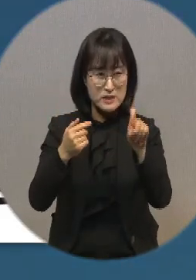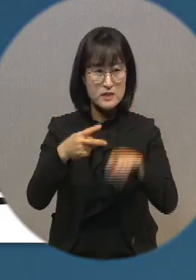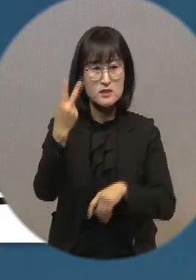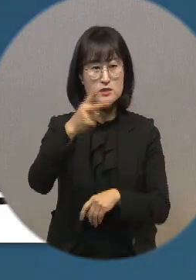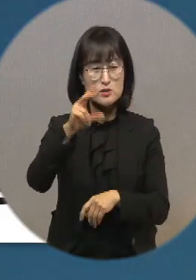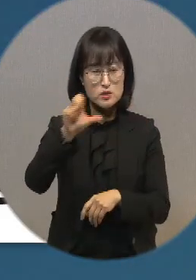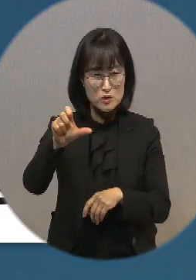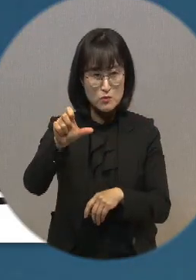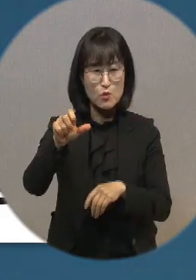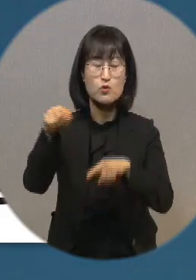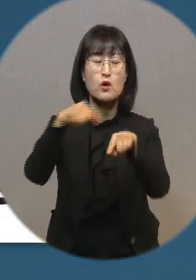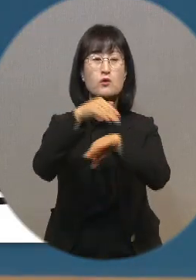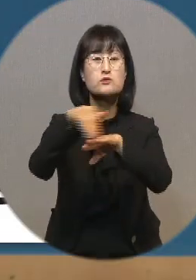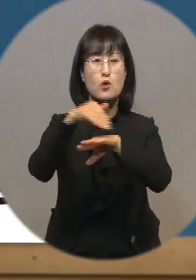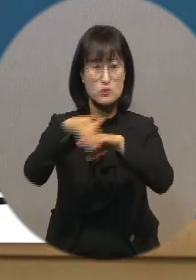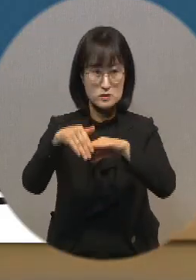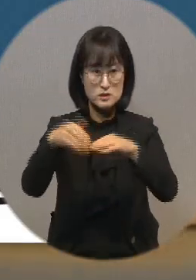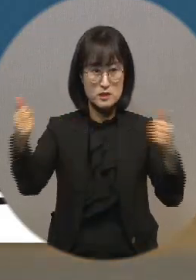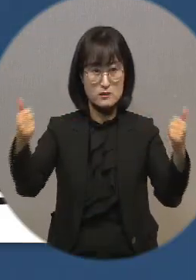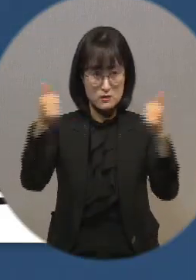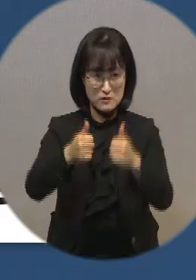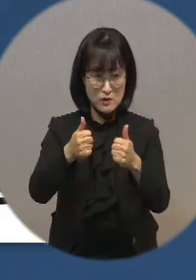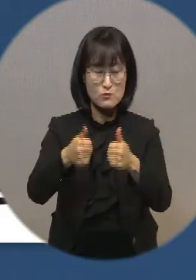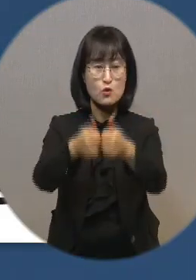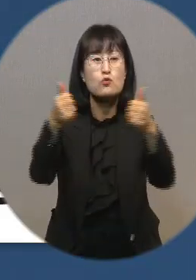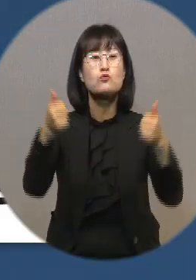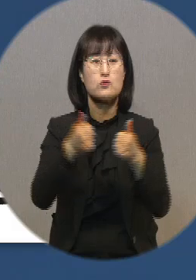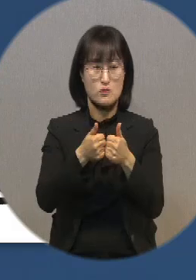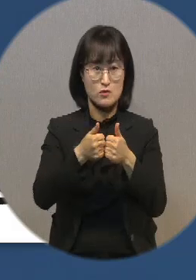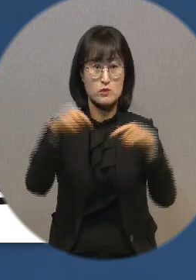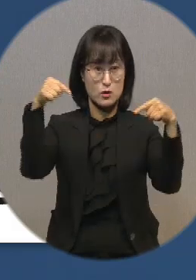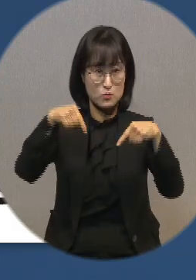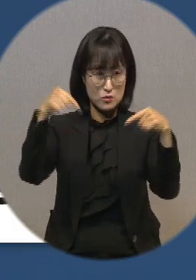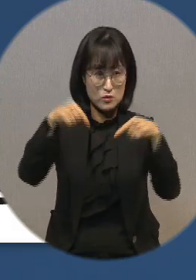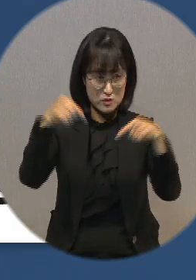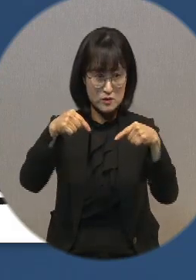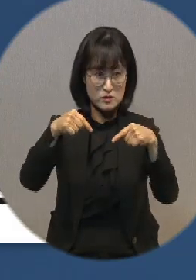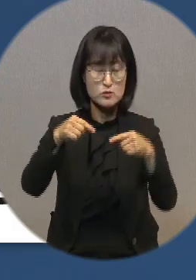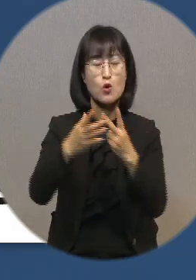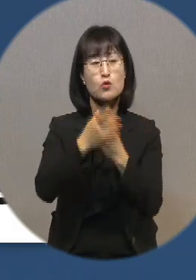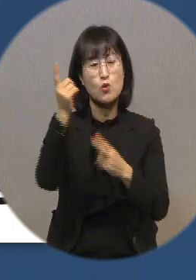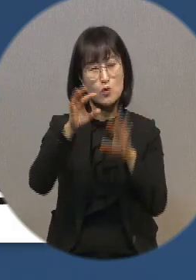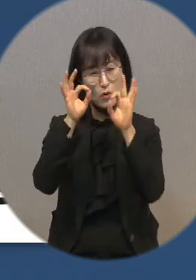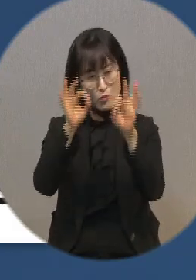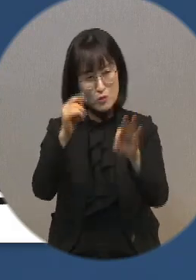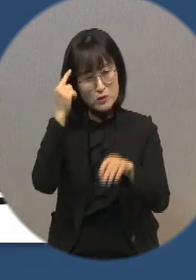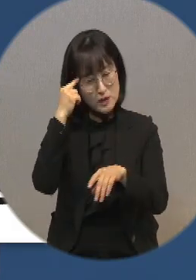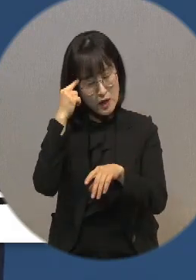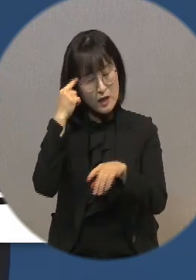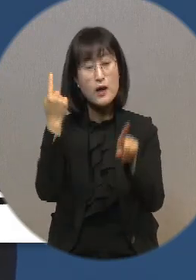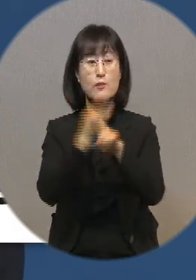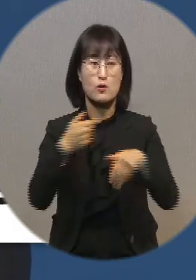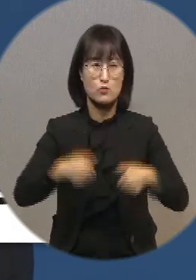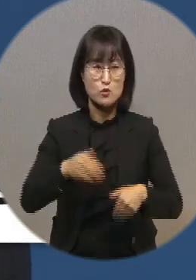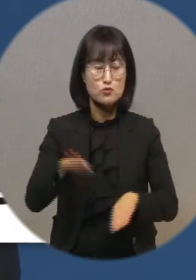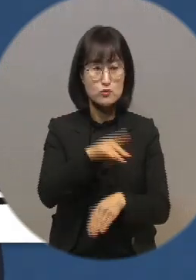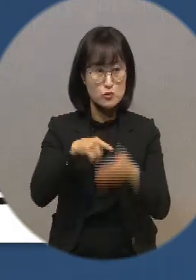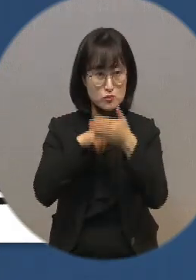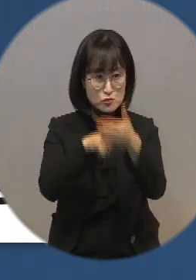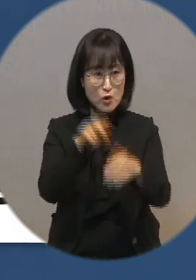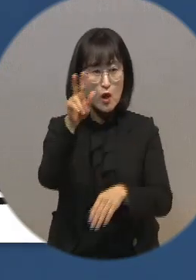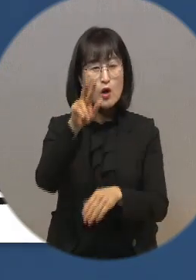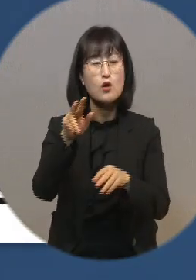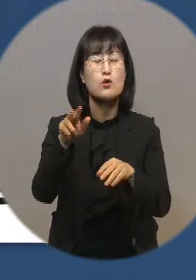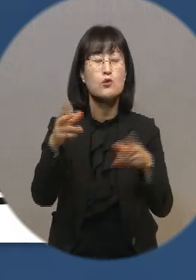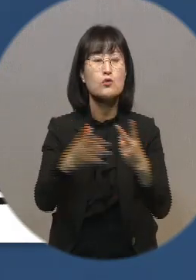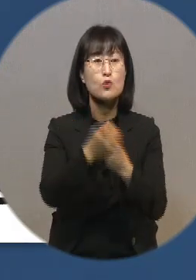통일부 정책자문위원회 전체 회의에 참석해 통일을 바라보는 관점의 전환이 필요하다며 우리가 추구하는 통일은 국토나